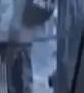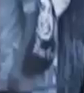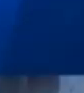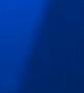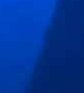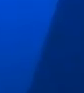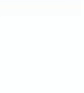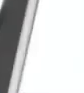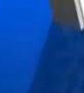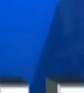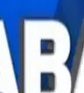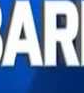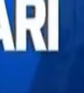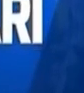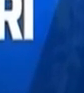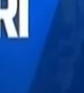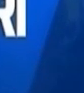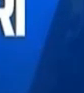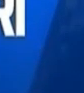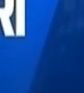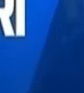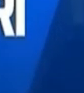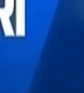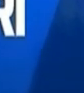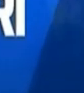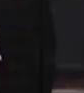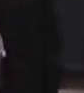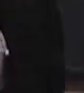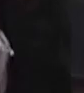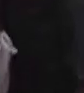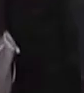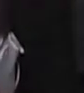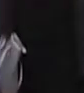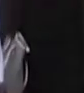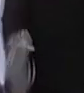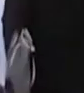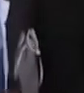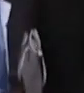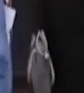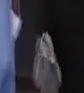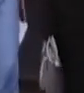Baada ya habari.